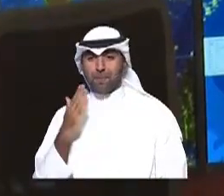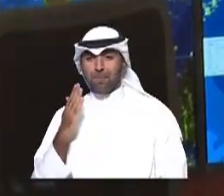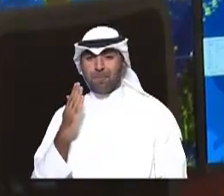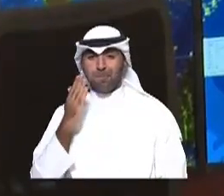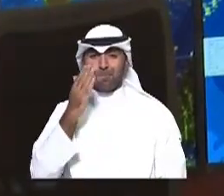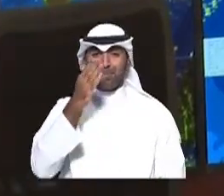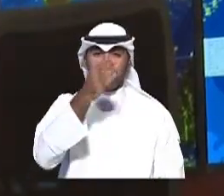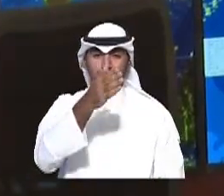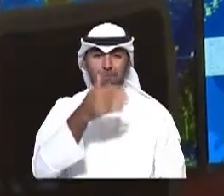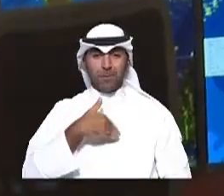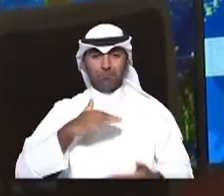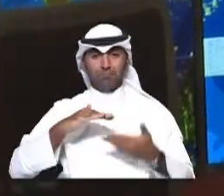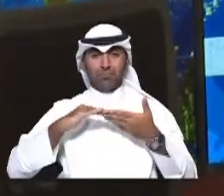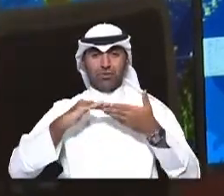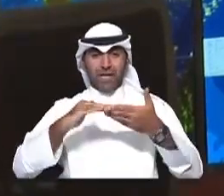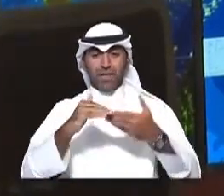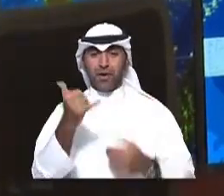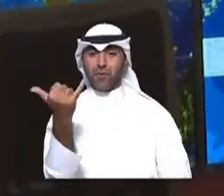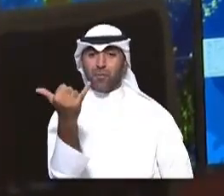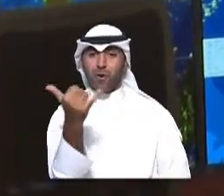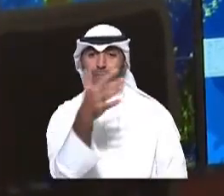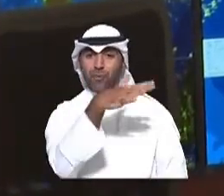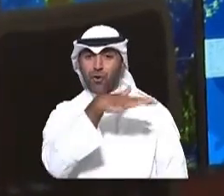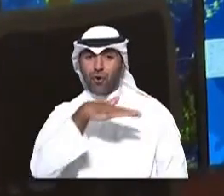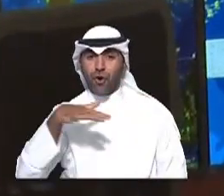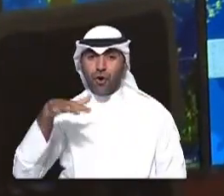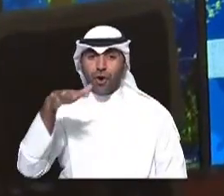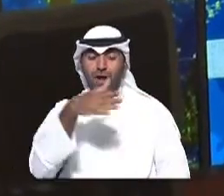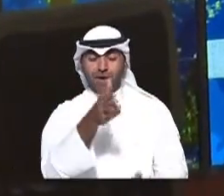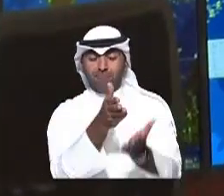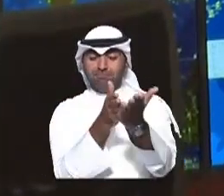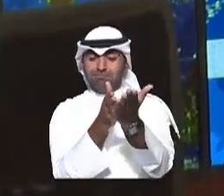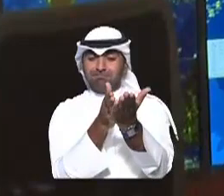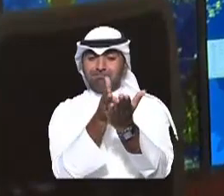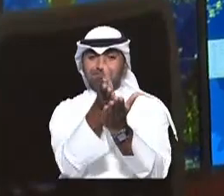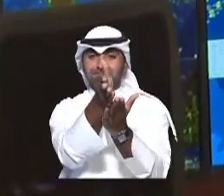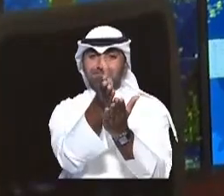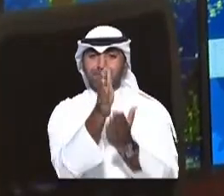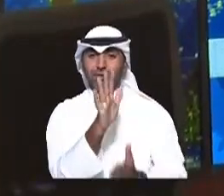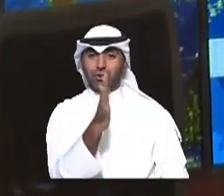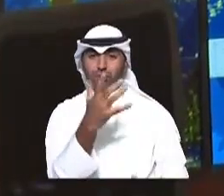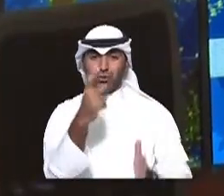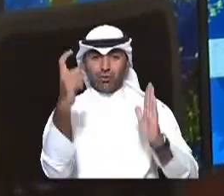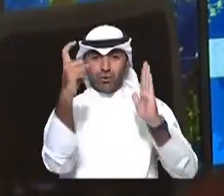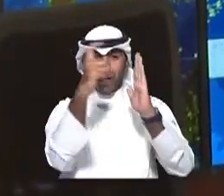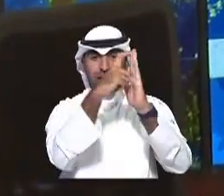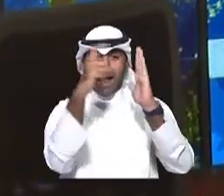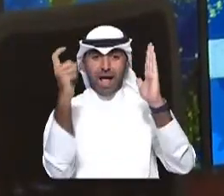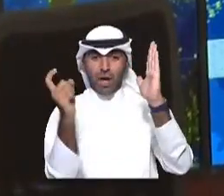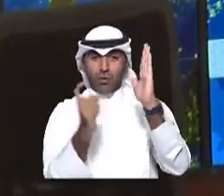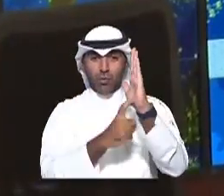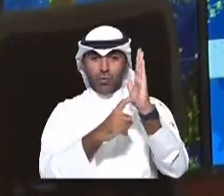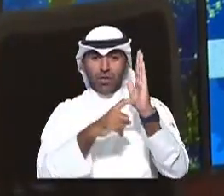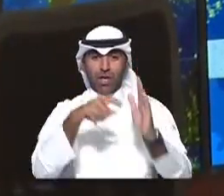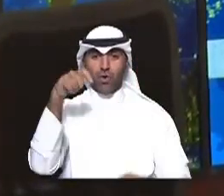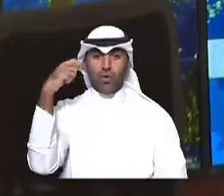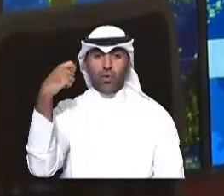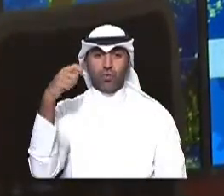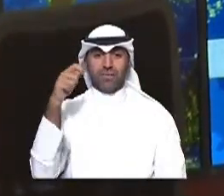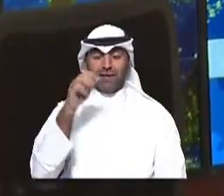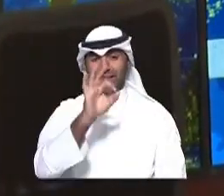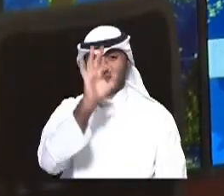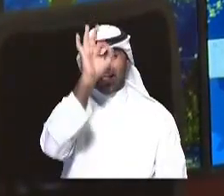لان هناك توجيهات مباشره لرجال خفر السواحل بالتعامل بحزم في هذا الموضوع،